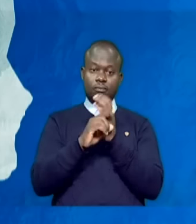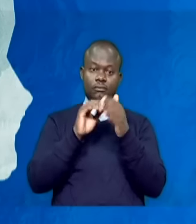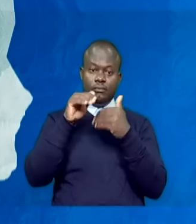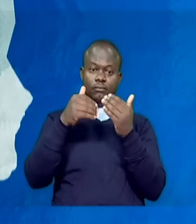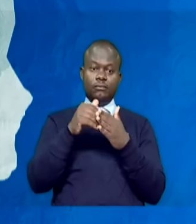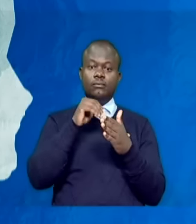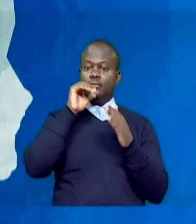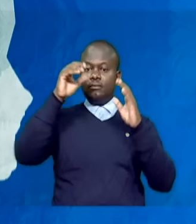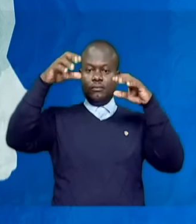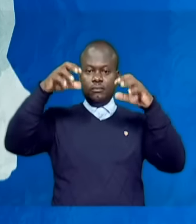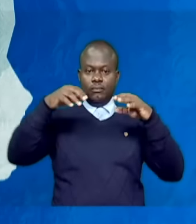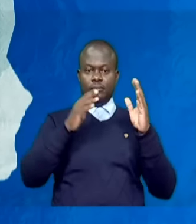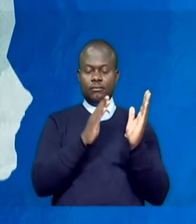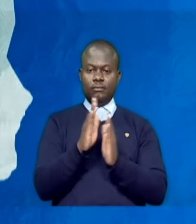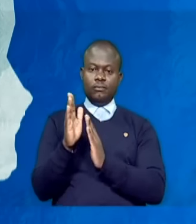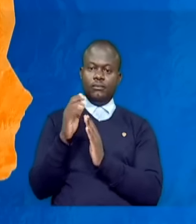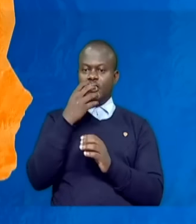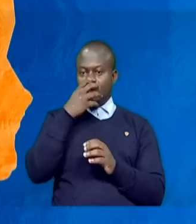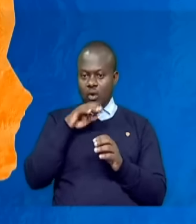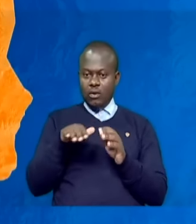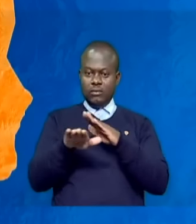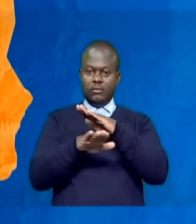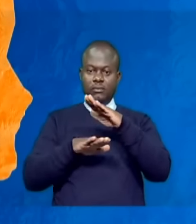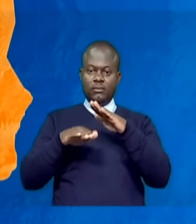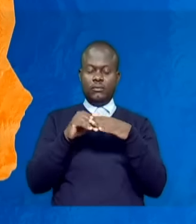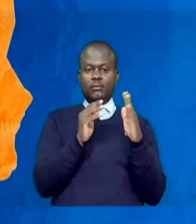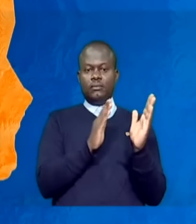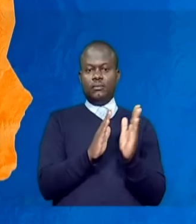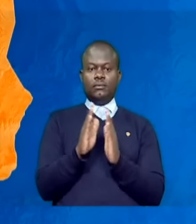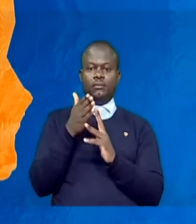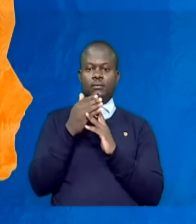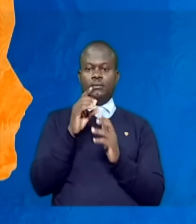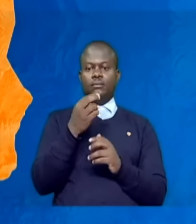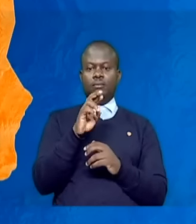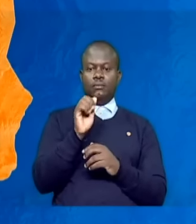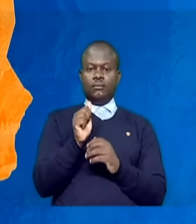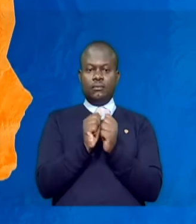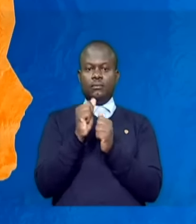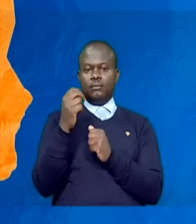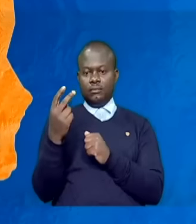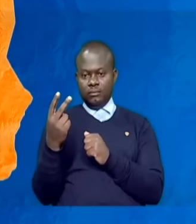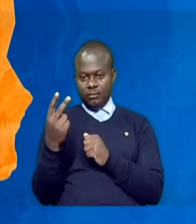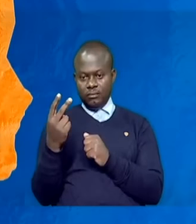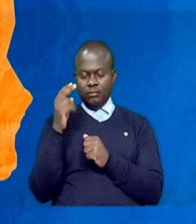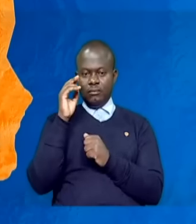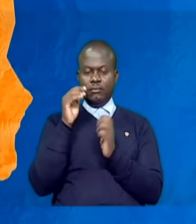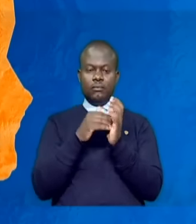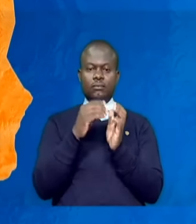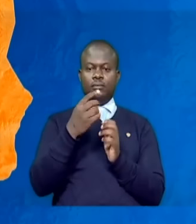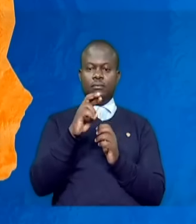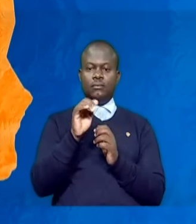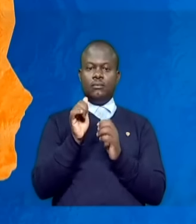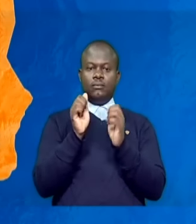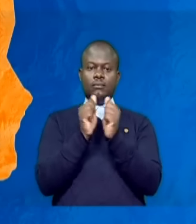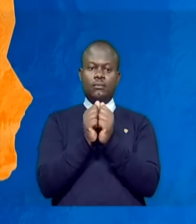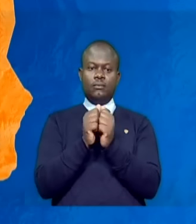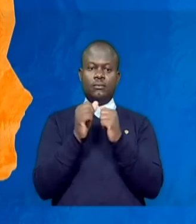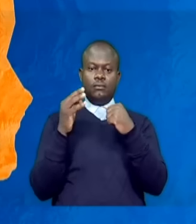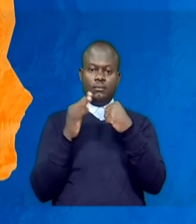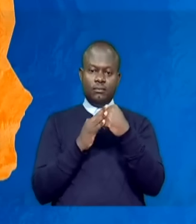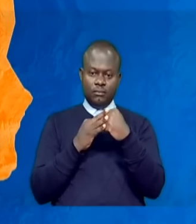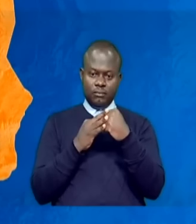mvura ihateganyijwe. Ubushyuhe bwo hasi buteganyijwe buri hagati ya degrés Celsius 12 ndetse na degrés Celsius